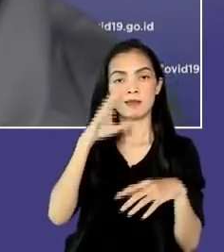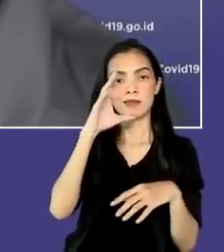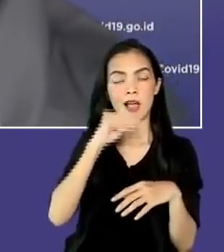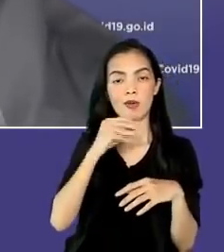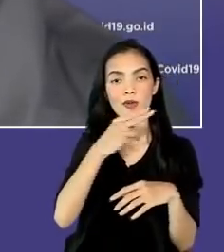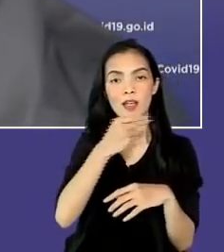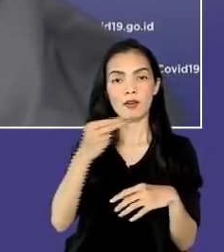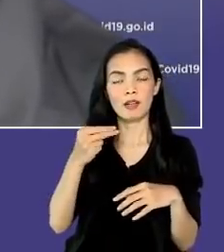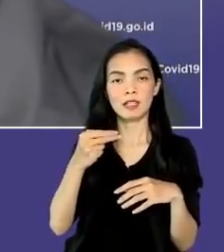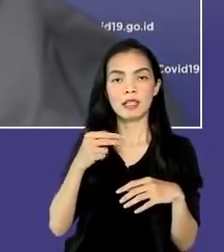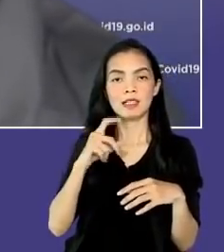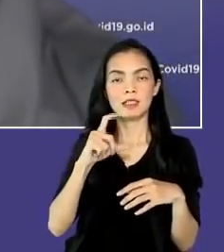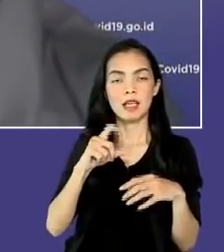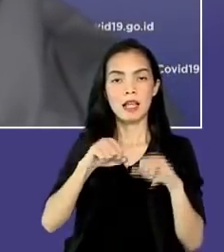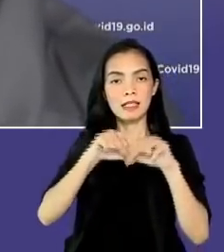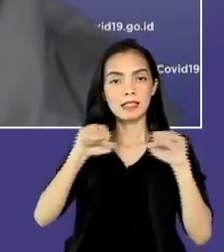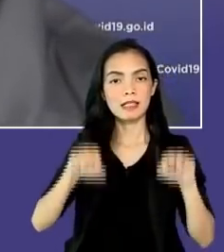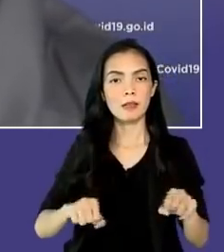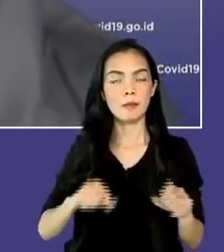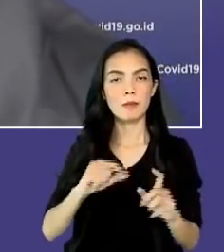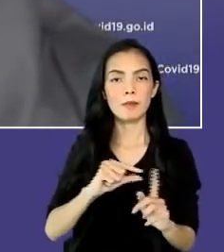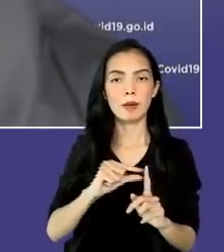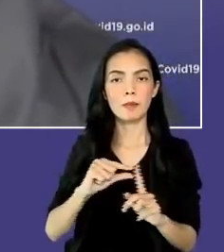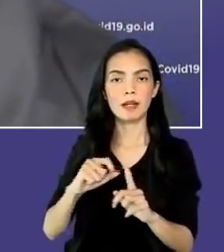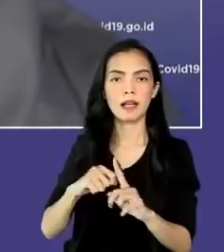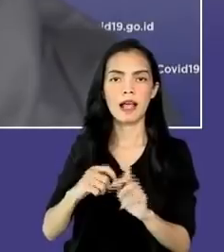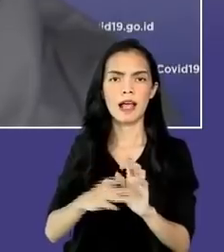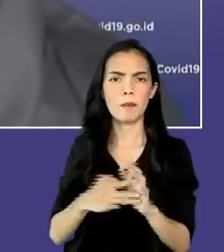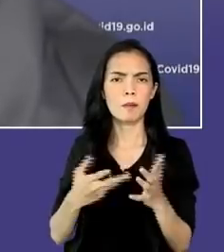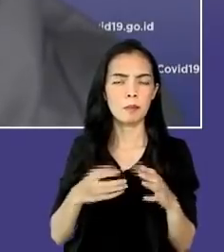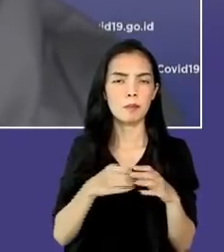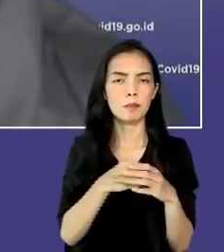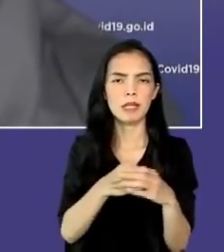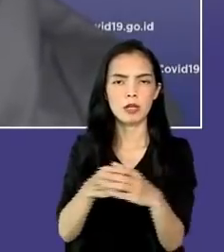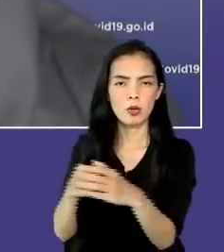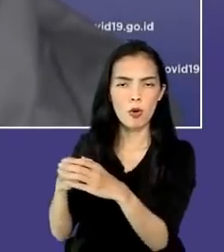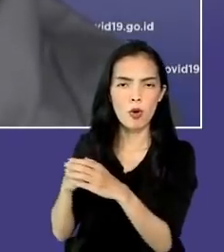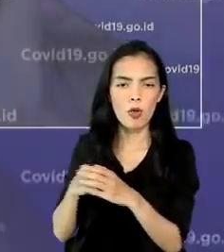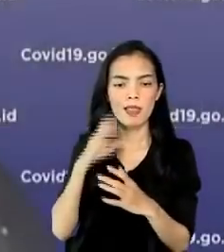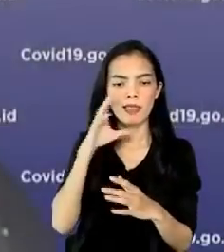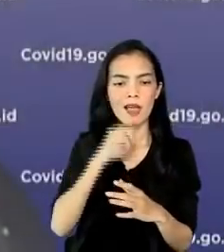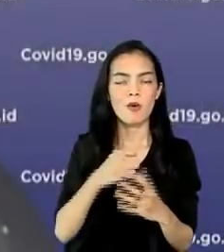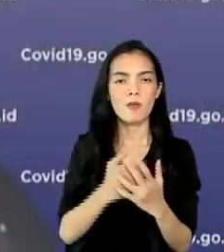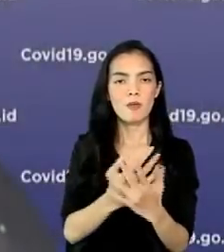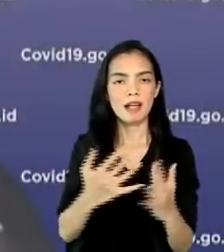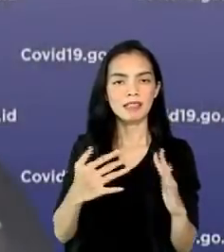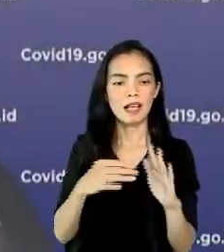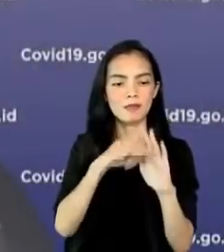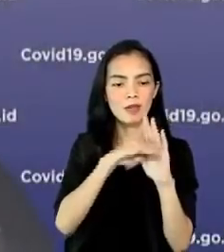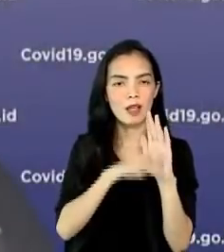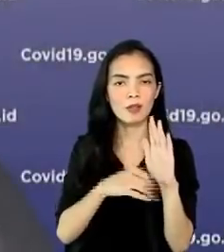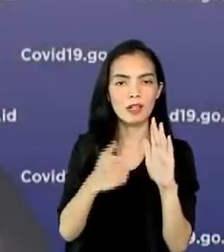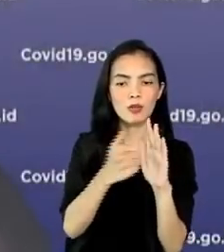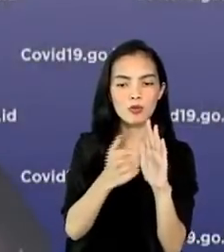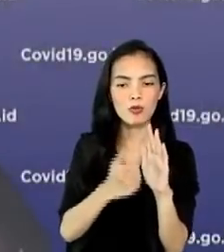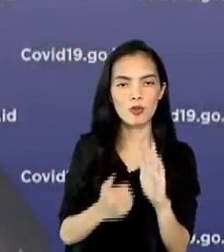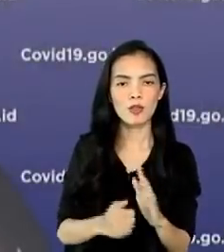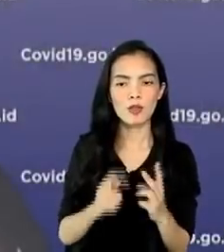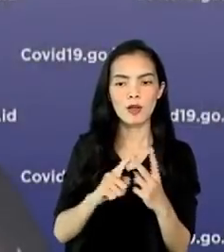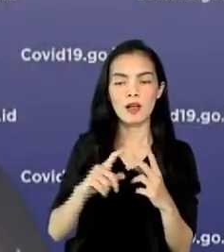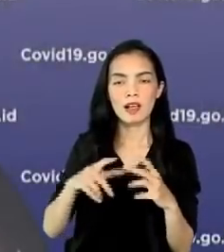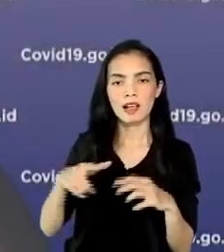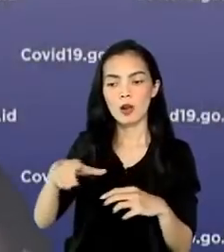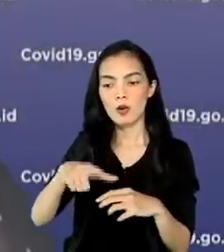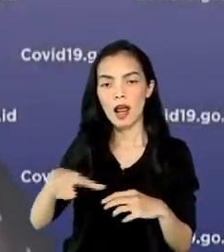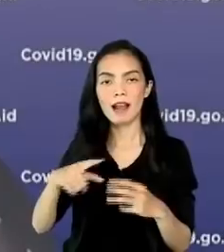di Indonesia dengan menggunakan sistem PPKM Mikro adalah kita mampu memetakan kepatuhan, bahkan kinerja posko sampai level kelurahan